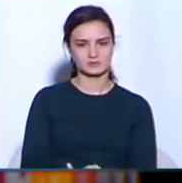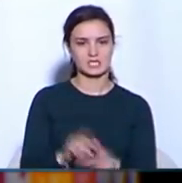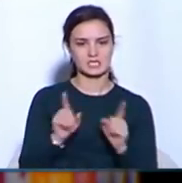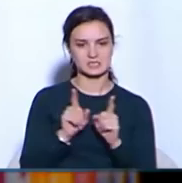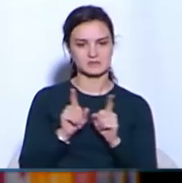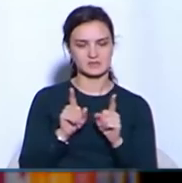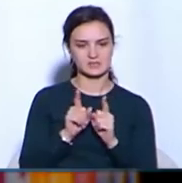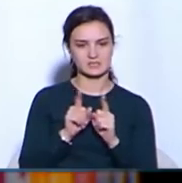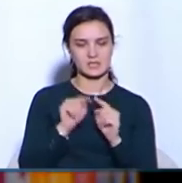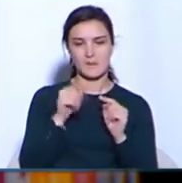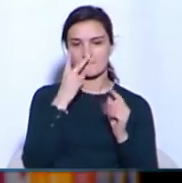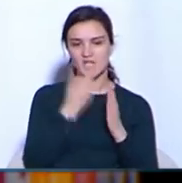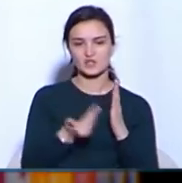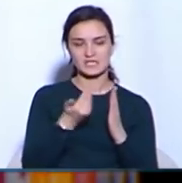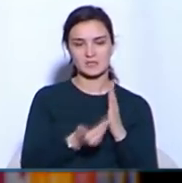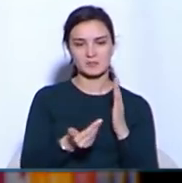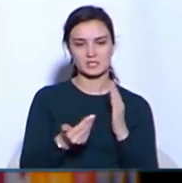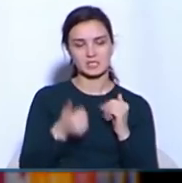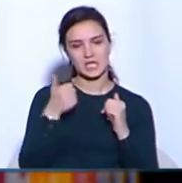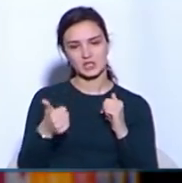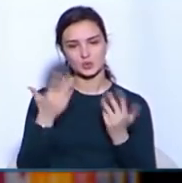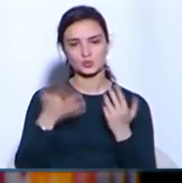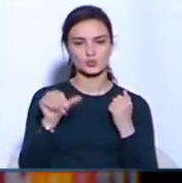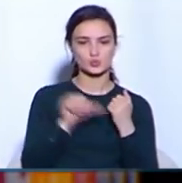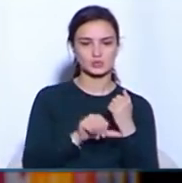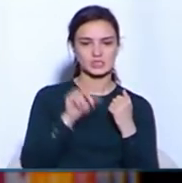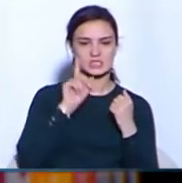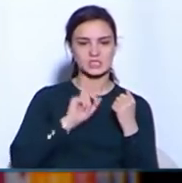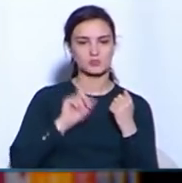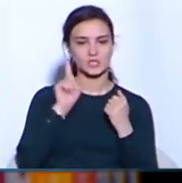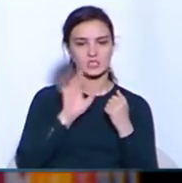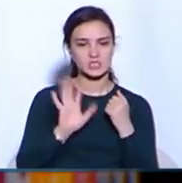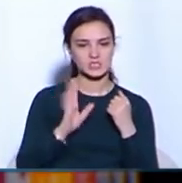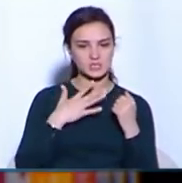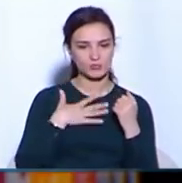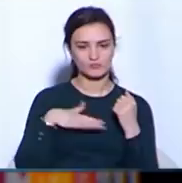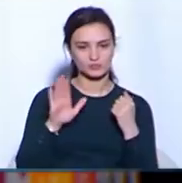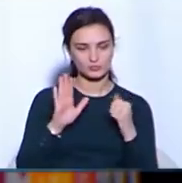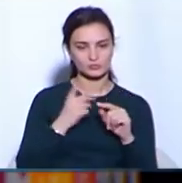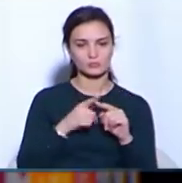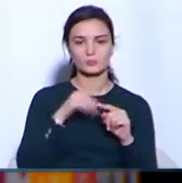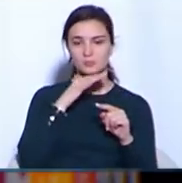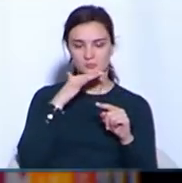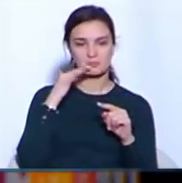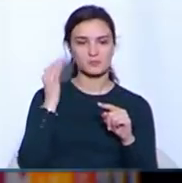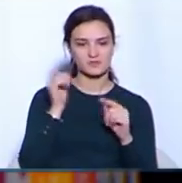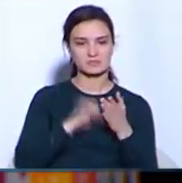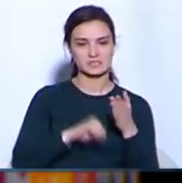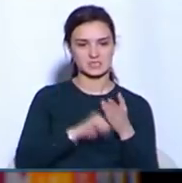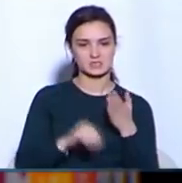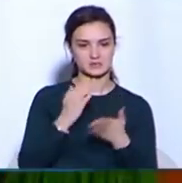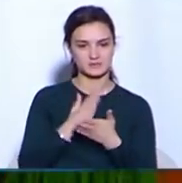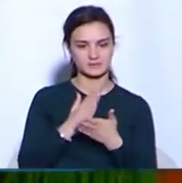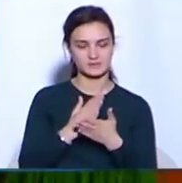ასევე ინდიკატორები განსაზღვრონ კარგი და ცუდი, სასიამოვნო და არასასიამოვნო. ბევრ ფაქტორზეა